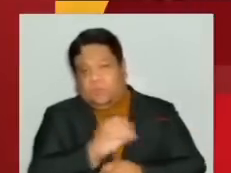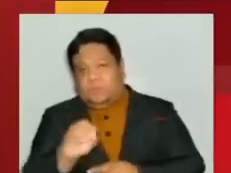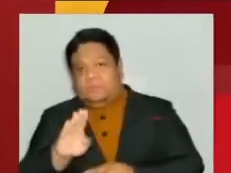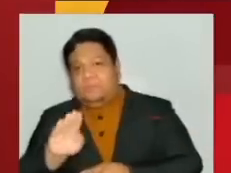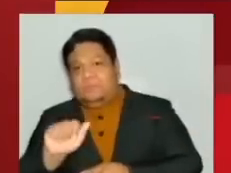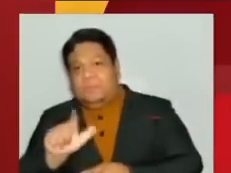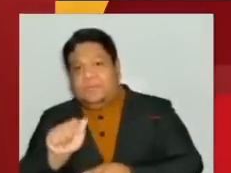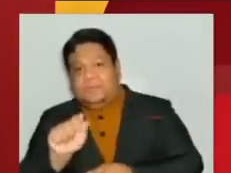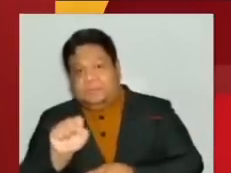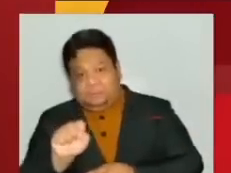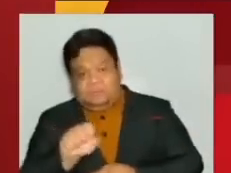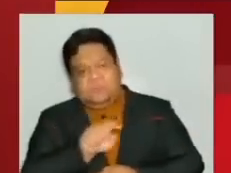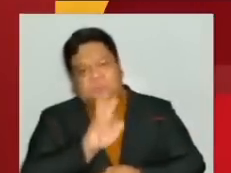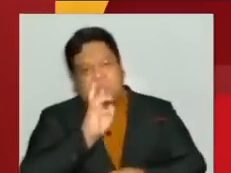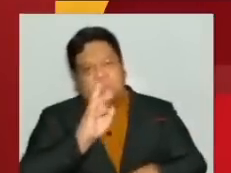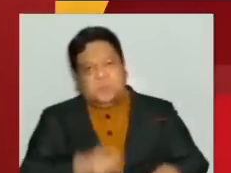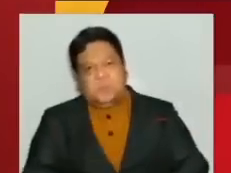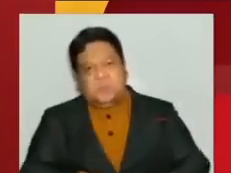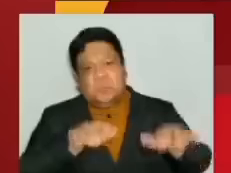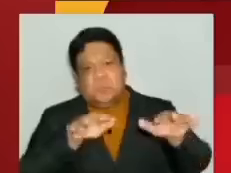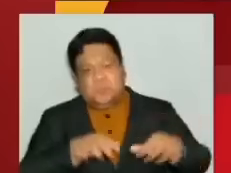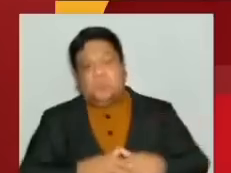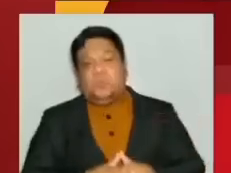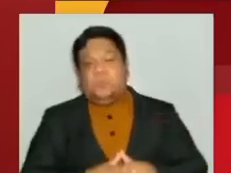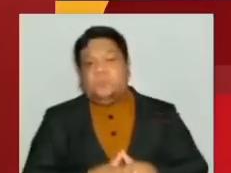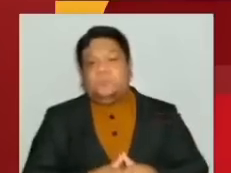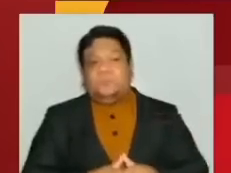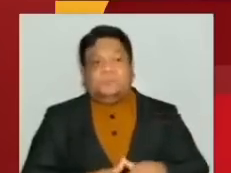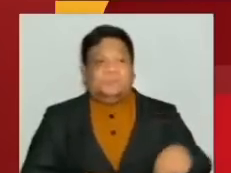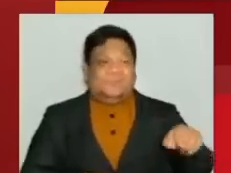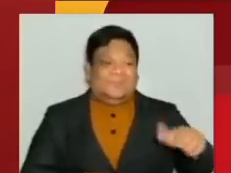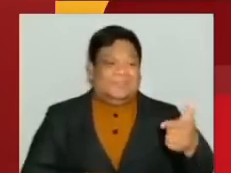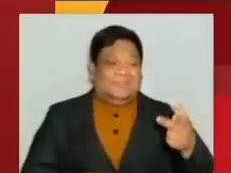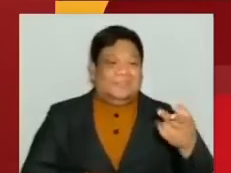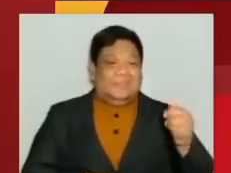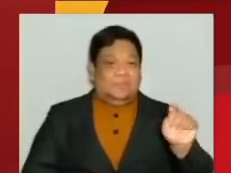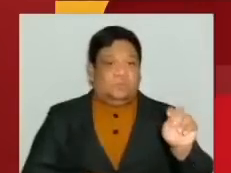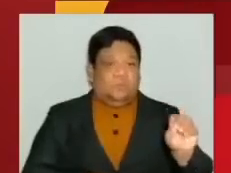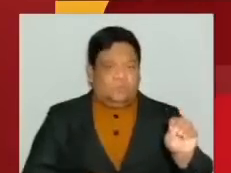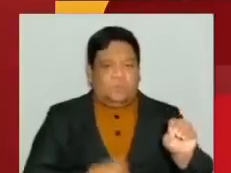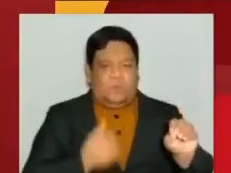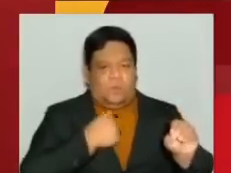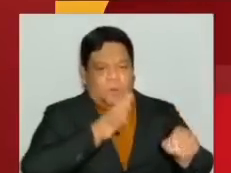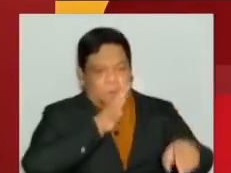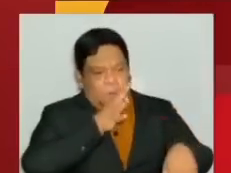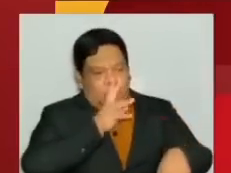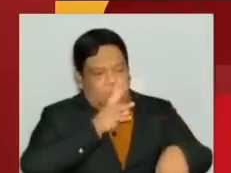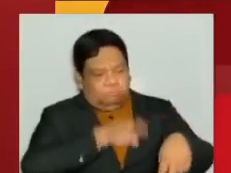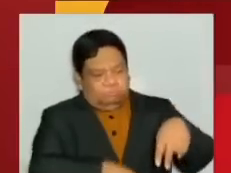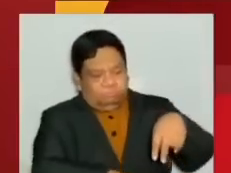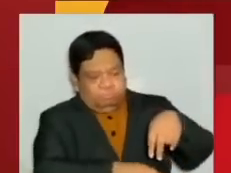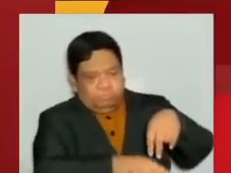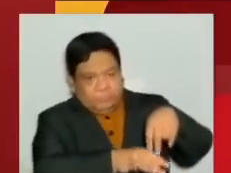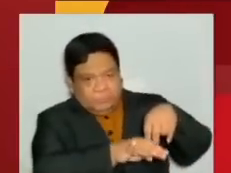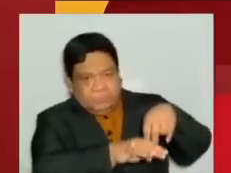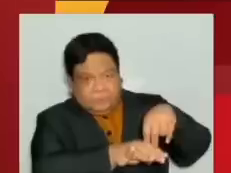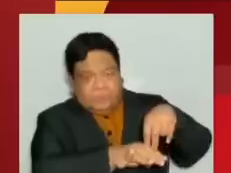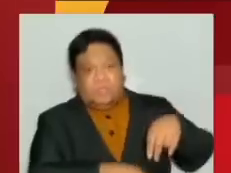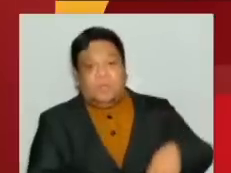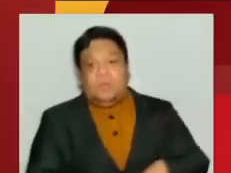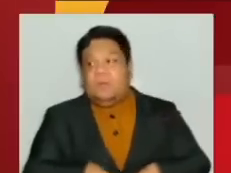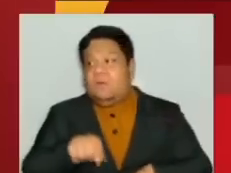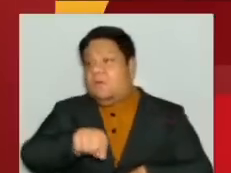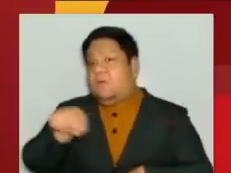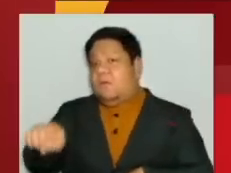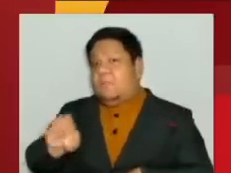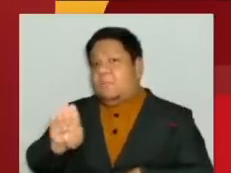baha. Sa bahagi ng Giginto, hanggang bukong-bukong pa rin ang baha. Sa parte ng Balagtas, mas malalim ang tubig. Naabutan